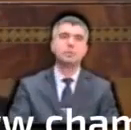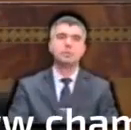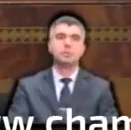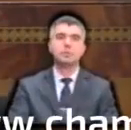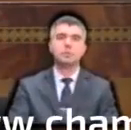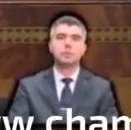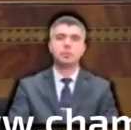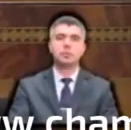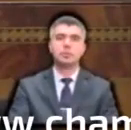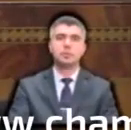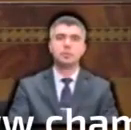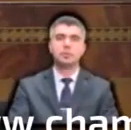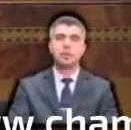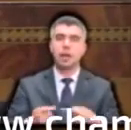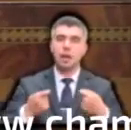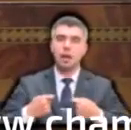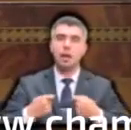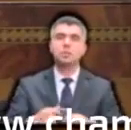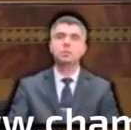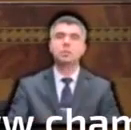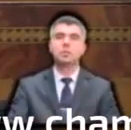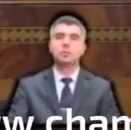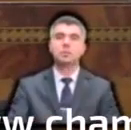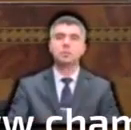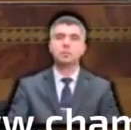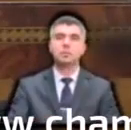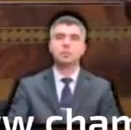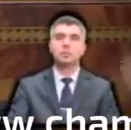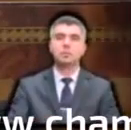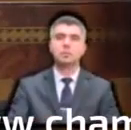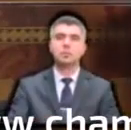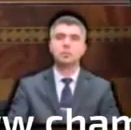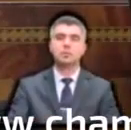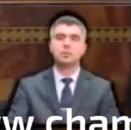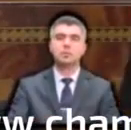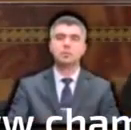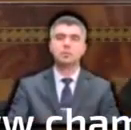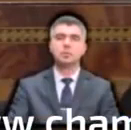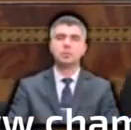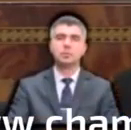سيد الرئيس المحترم، السادة الوزير،